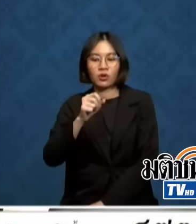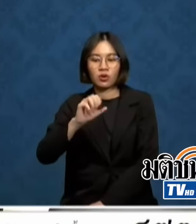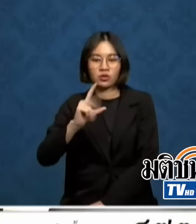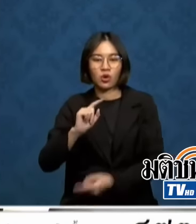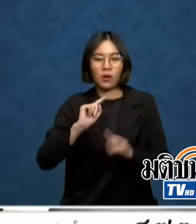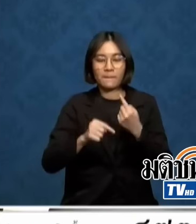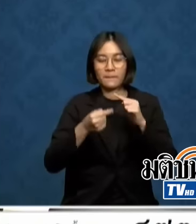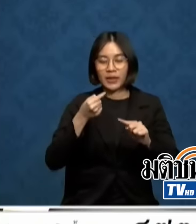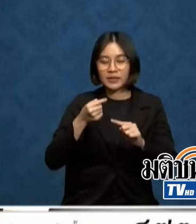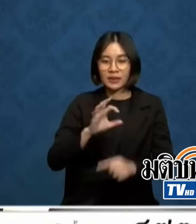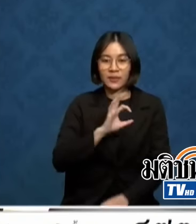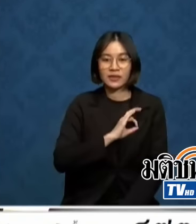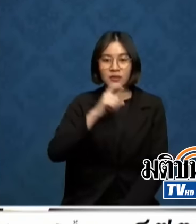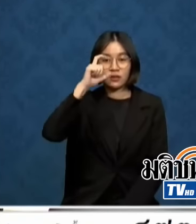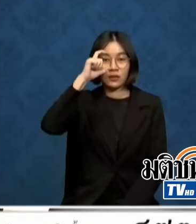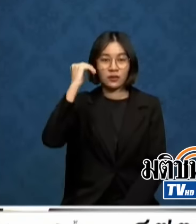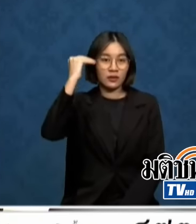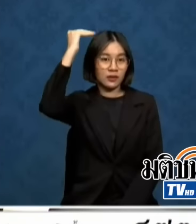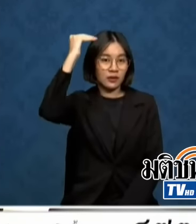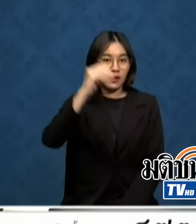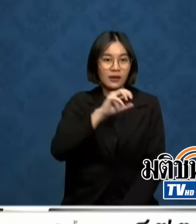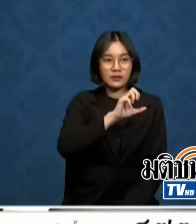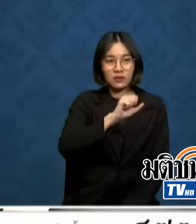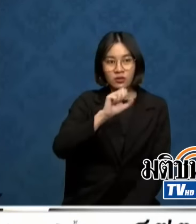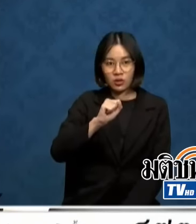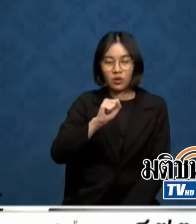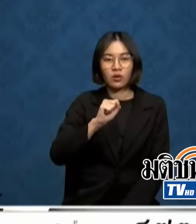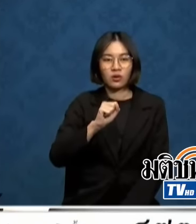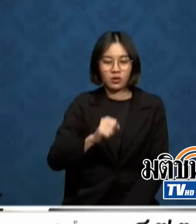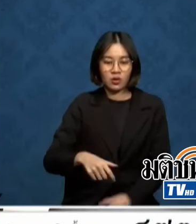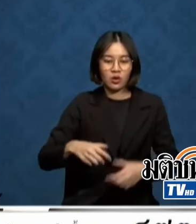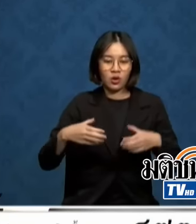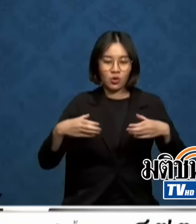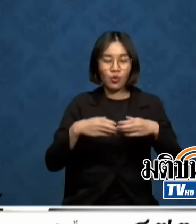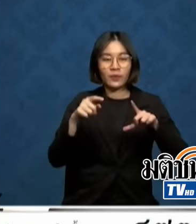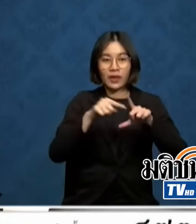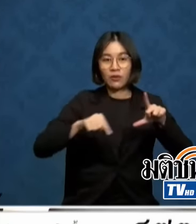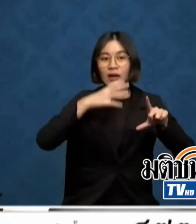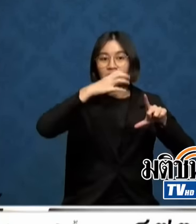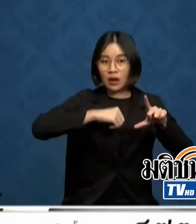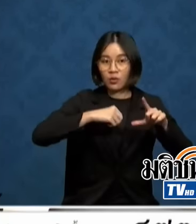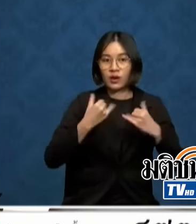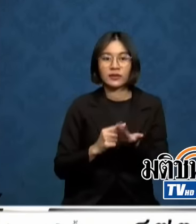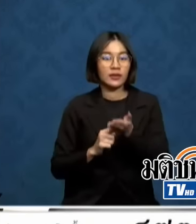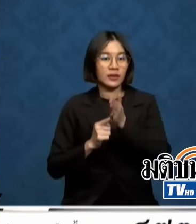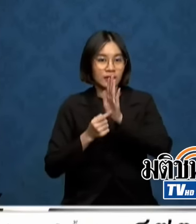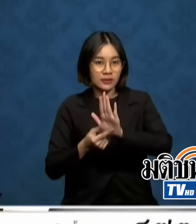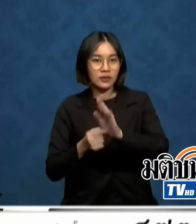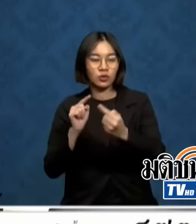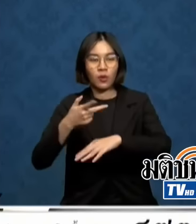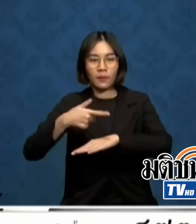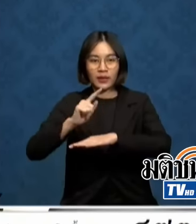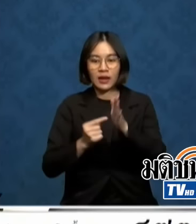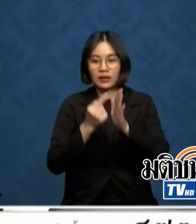เพื่อนสมาชิกคุณรังสิมันโรมและสสจากอดีตพรรคก้าวไกลท่านประธานจะสังเกตเห็นครับว่าเราได้เสนอร่างดังกล่าวสู่ท่าน